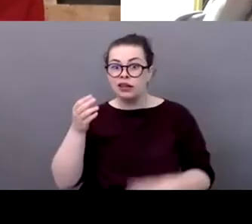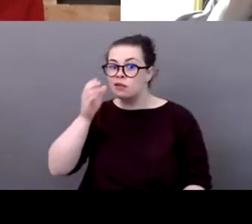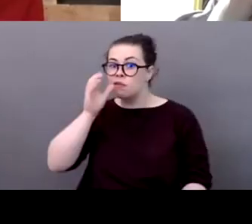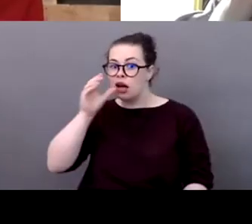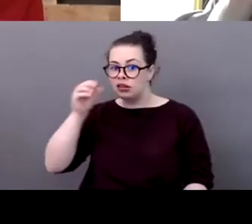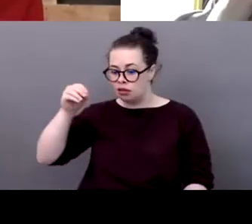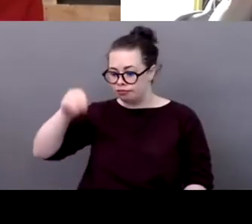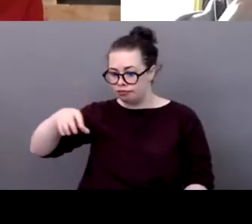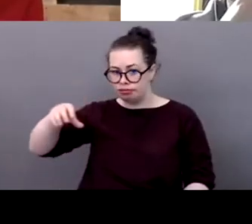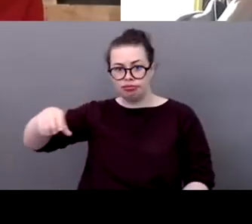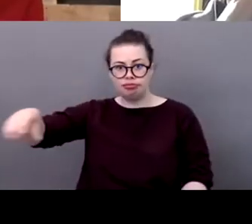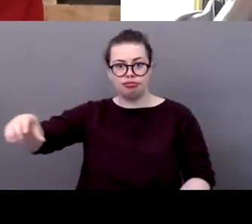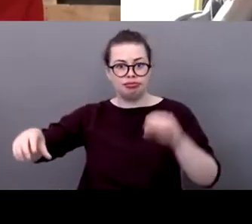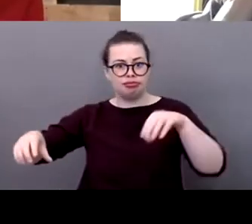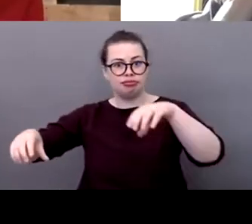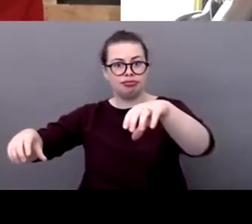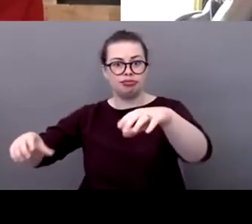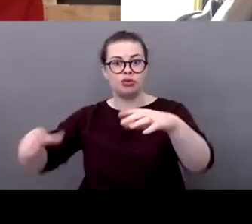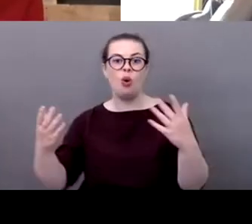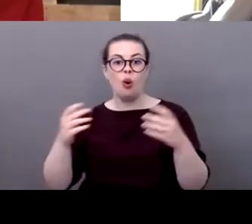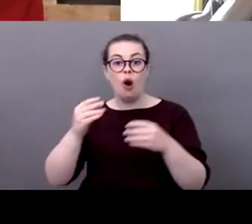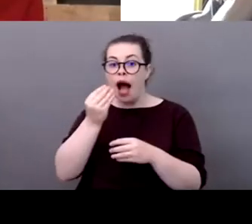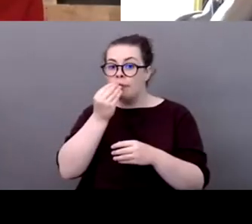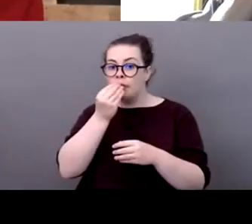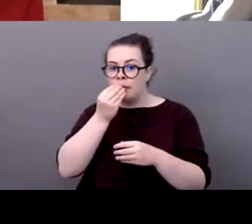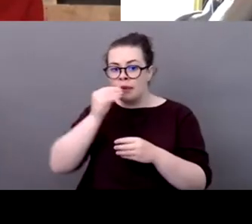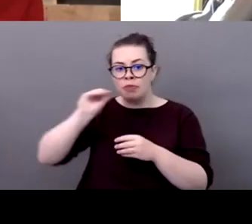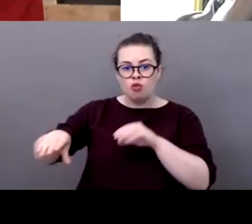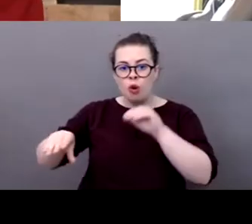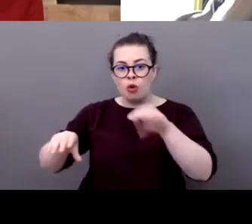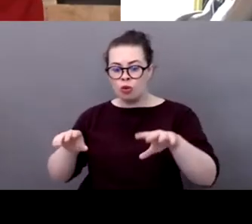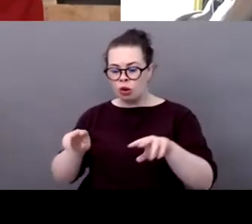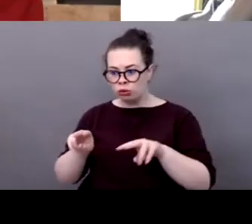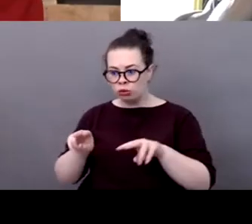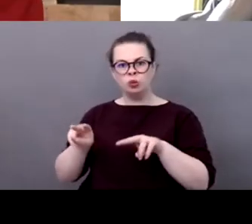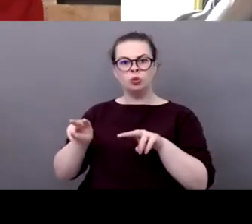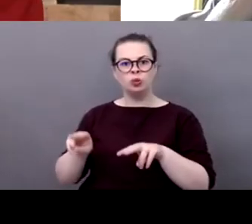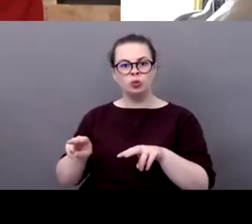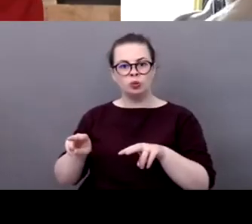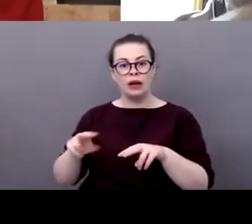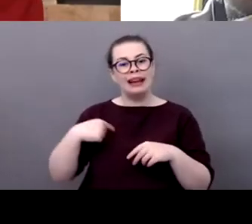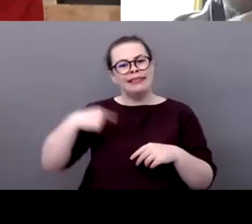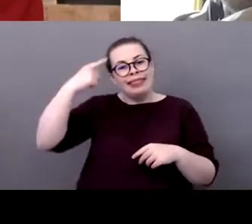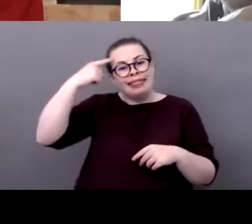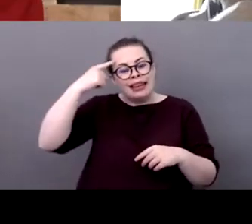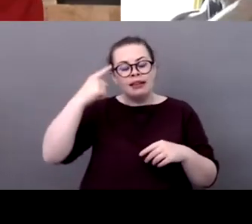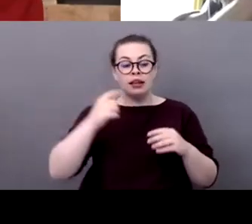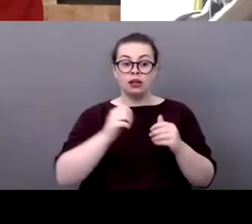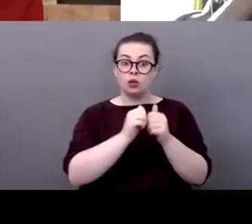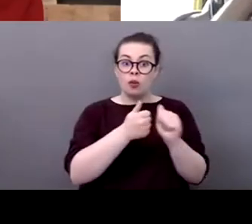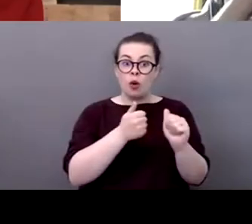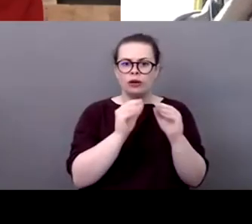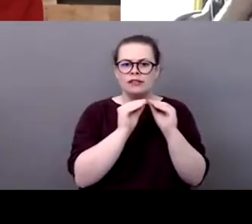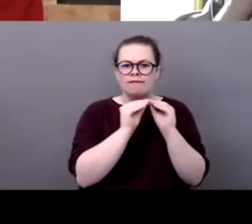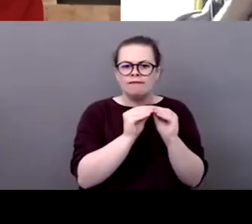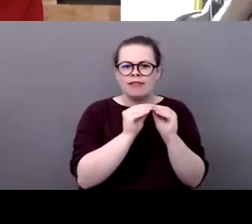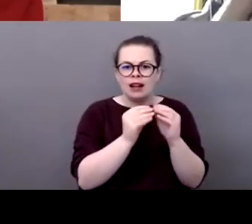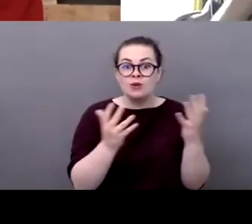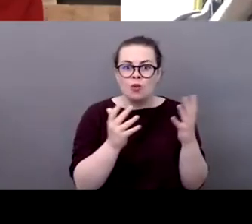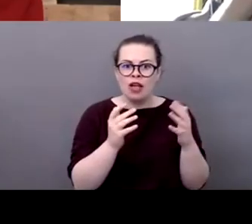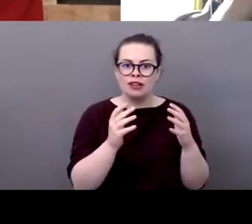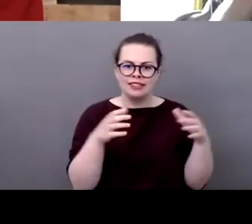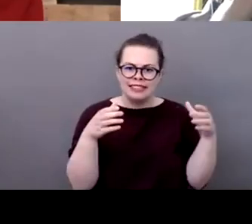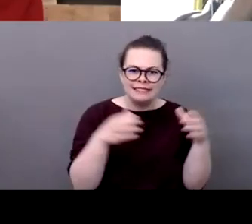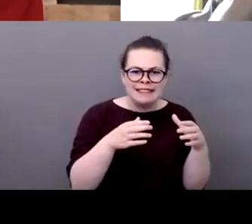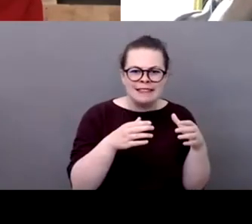véhicule le dépassement de soi, le respect des autres, la solidarité, l'esprit d'équipe. Et à côté de ça, effectivement, environnementalement, il y a un souci. Quelques chiffres, sans